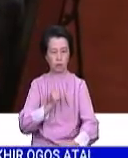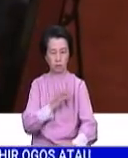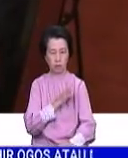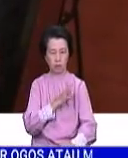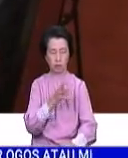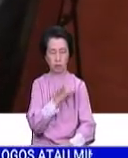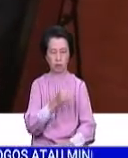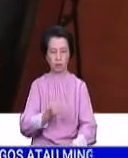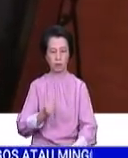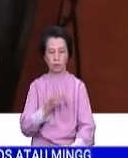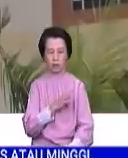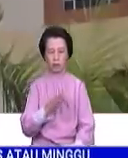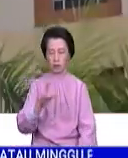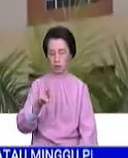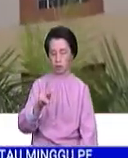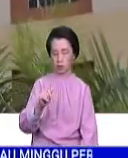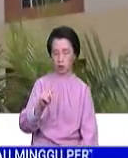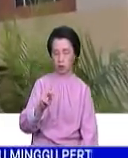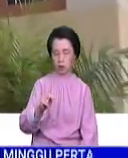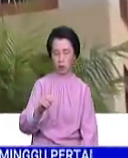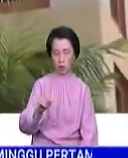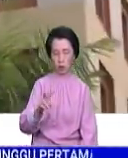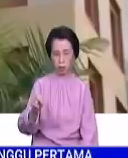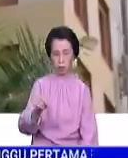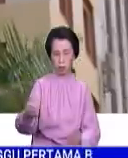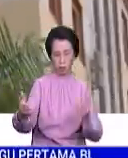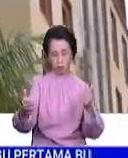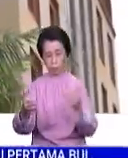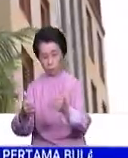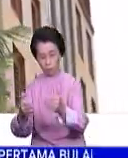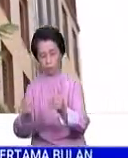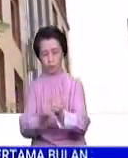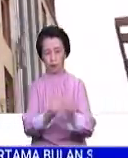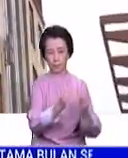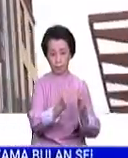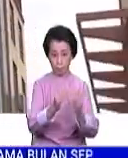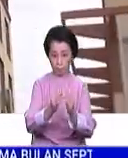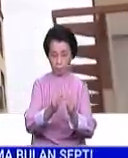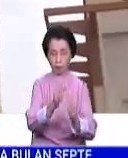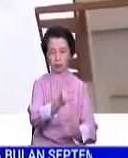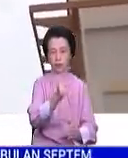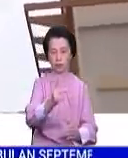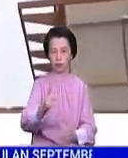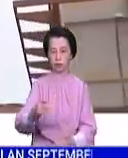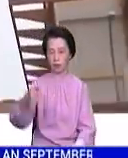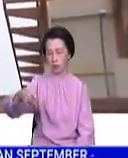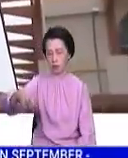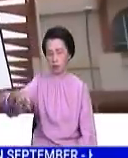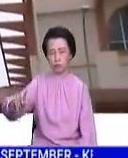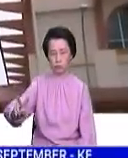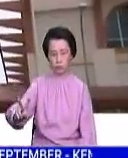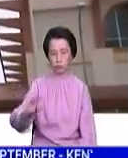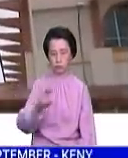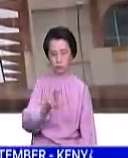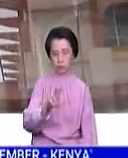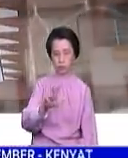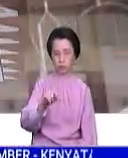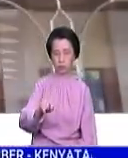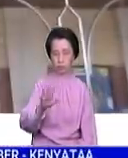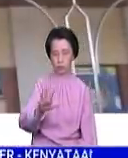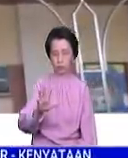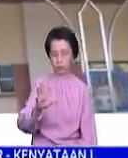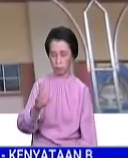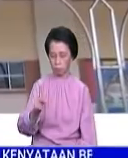termasuk kakitangan badan berkanun. Hampir dengan pusat bandaraya Kota Kinabalu, PPV di kilometer 3.5 Jalan Tuaran